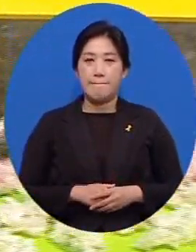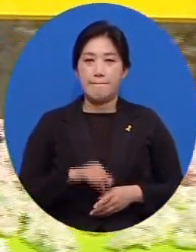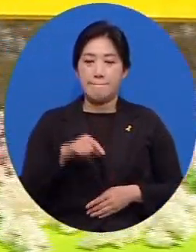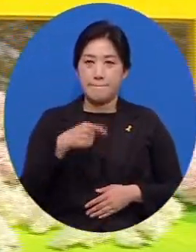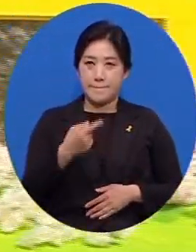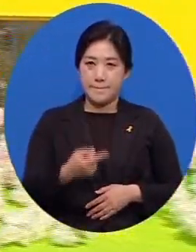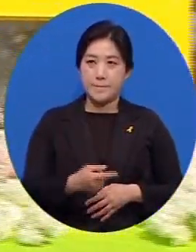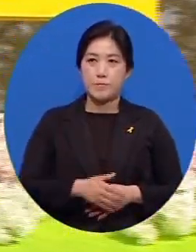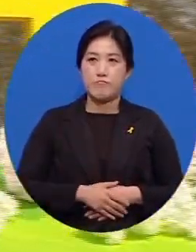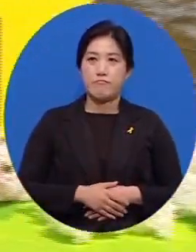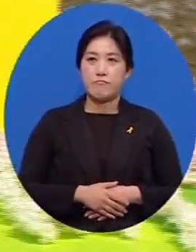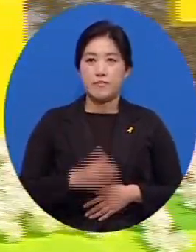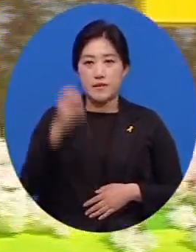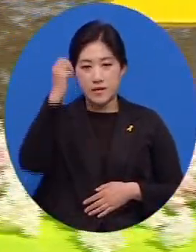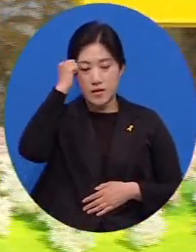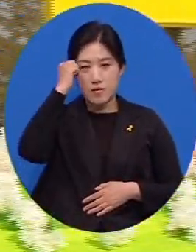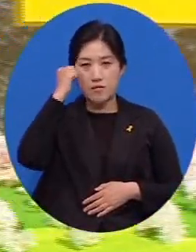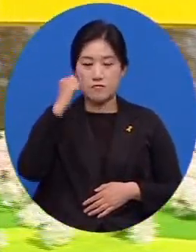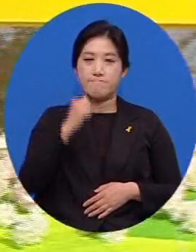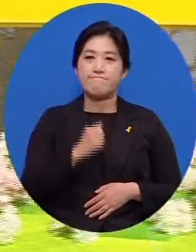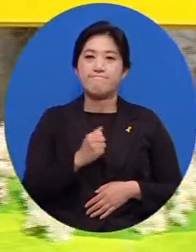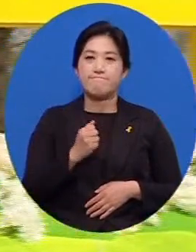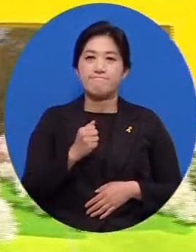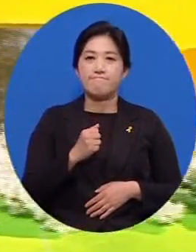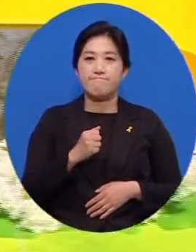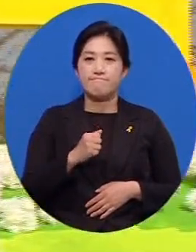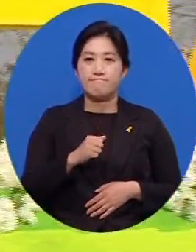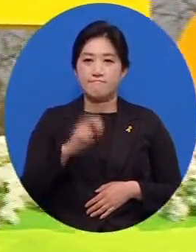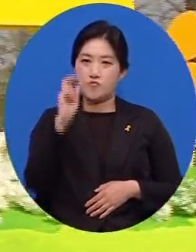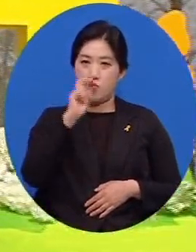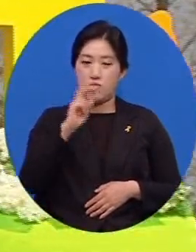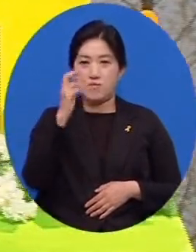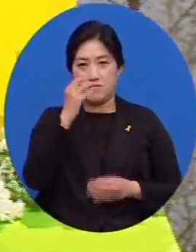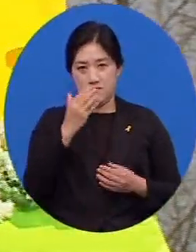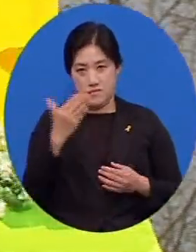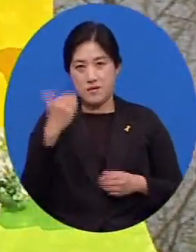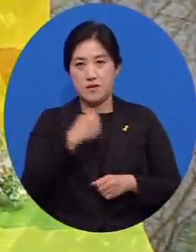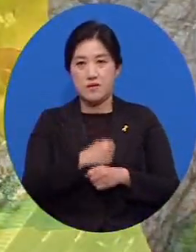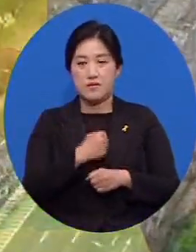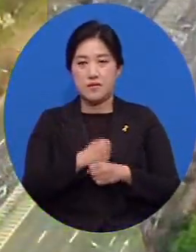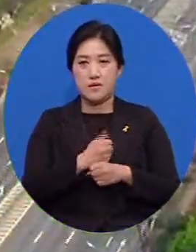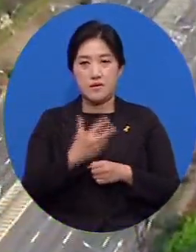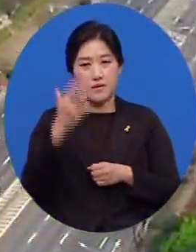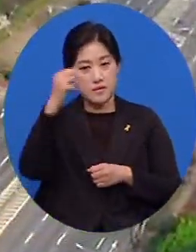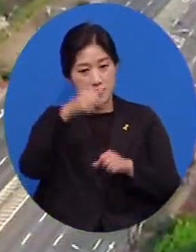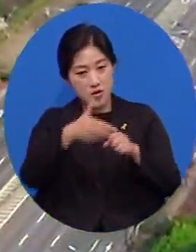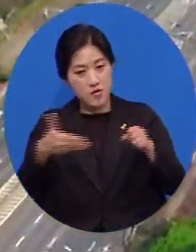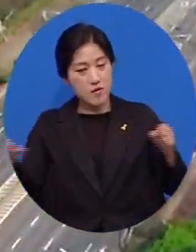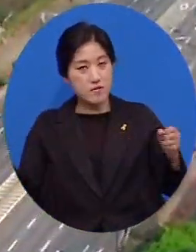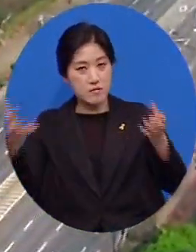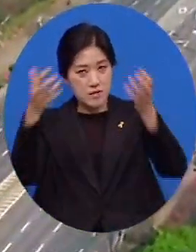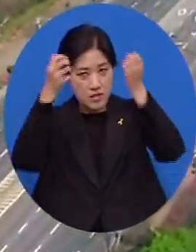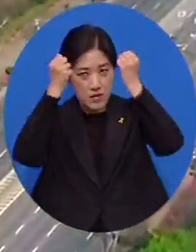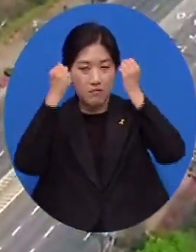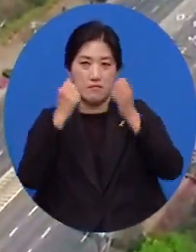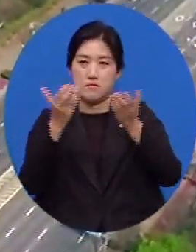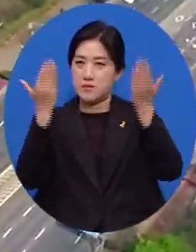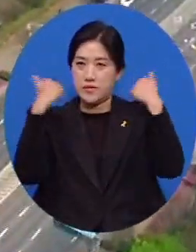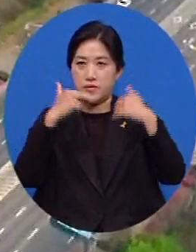다음은 이 기억 공연을 준비했습니다. 시간이 흘러도 바래지 않을 기억과 진실을 위한